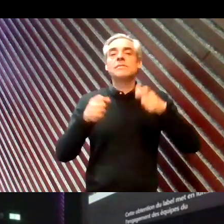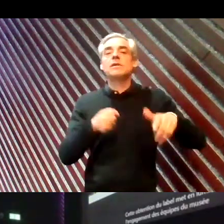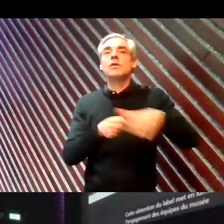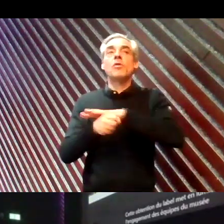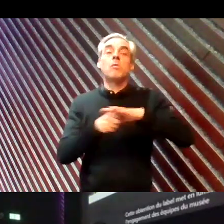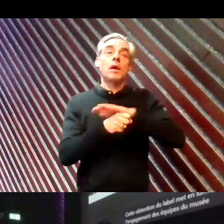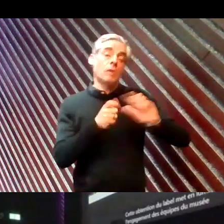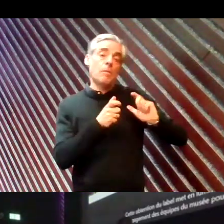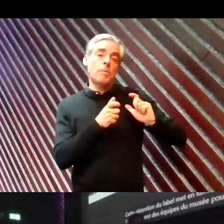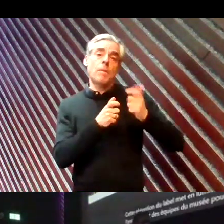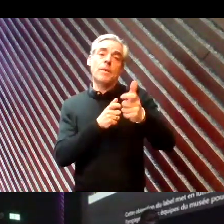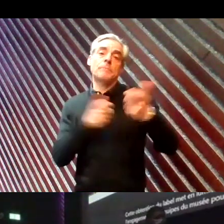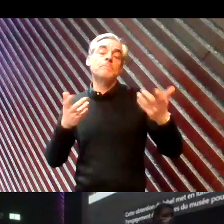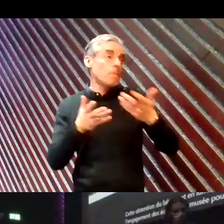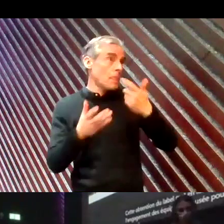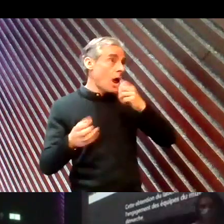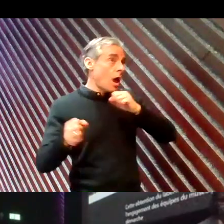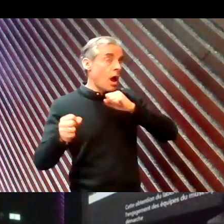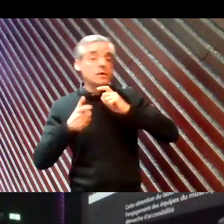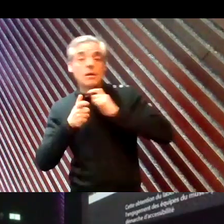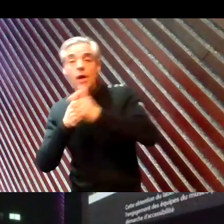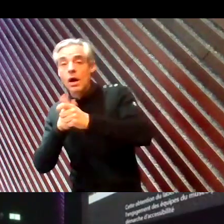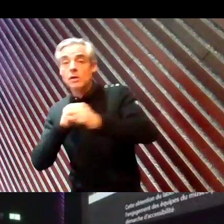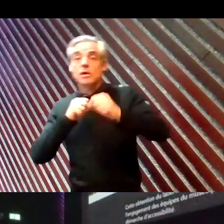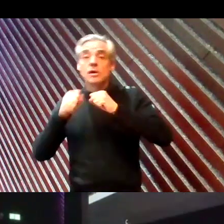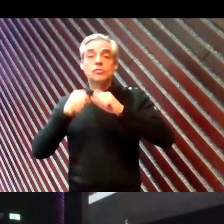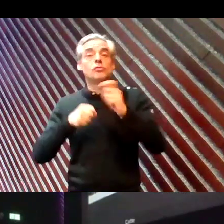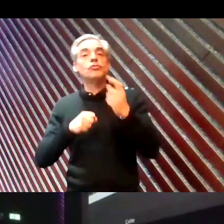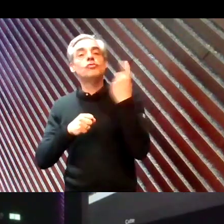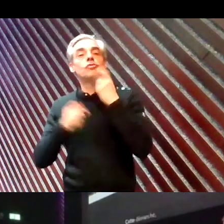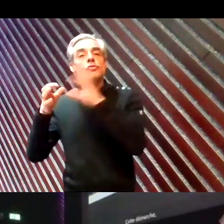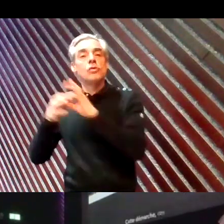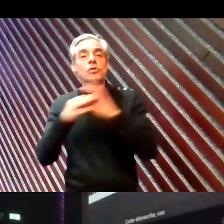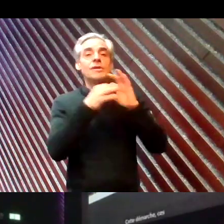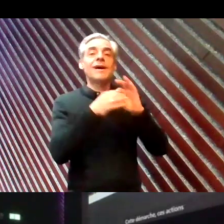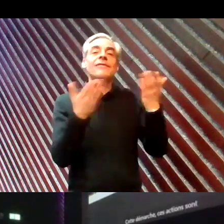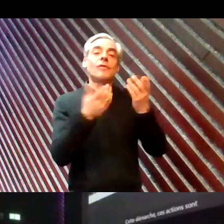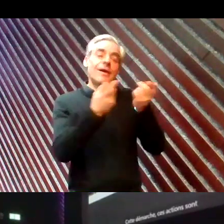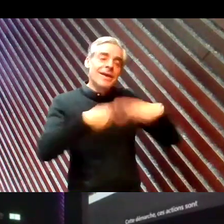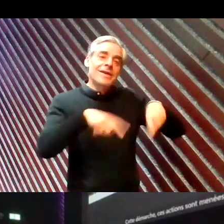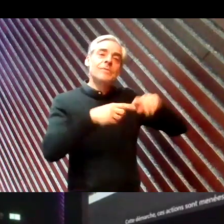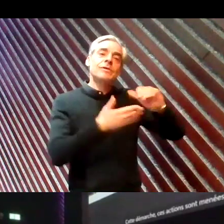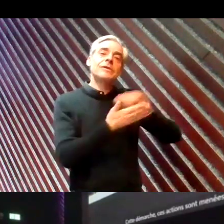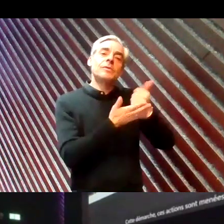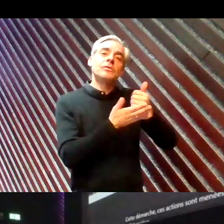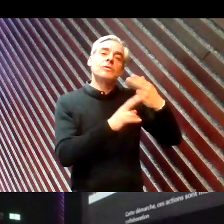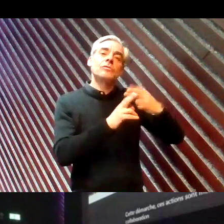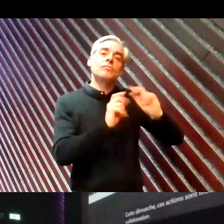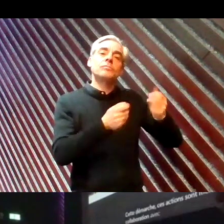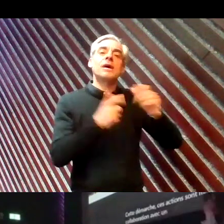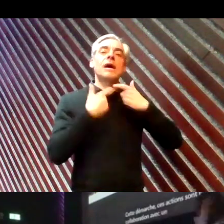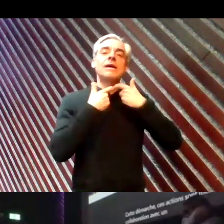Cette démarche et ses actions sont menées en collaboration avec un comité de pilotage accessibilité